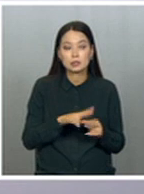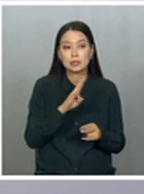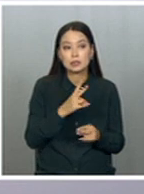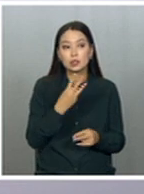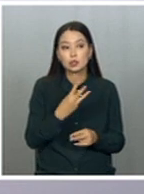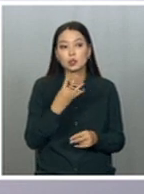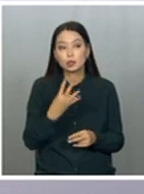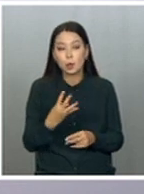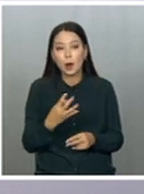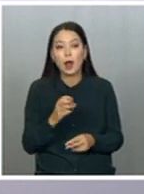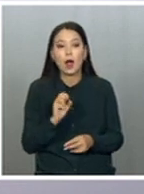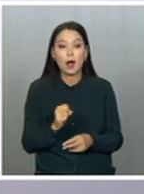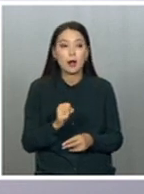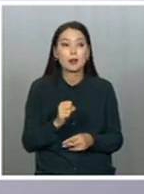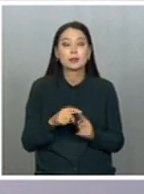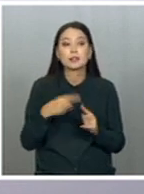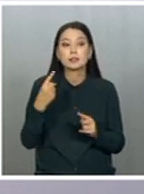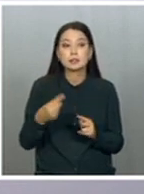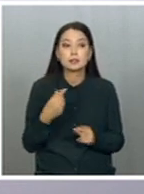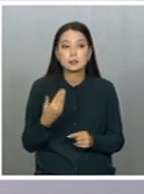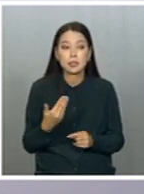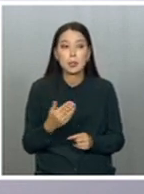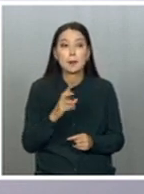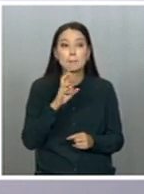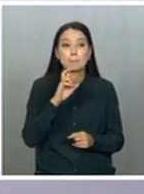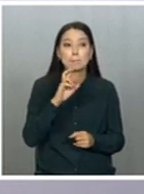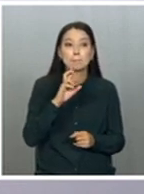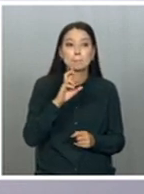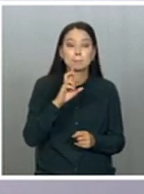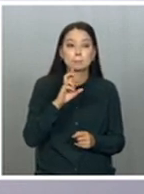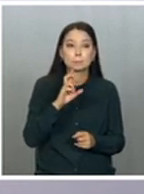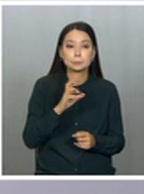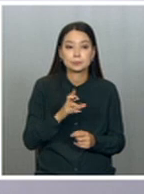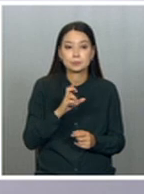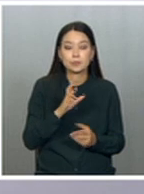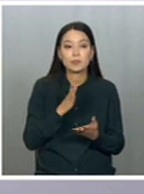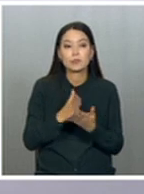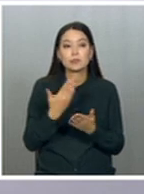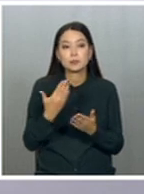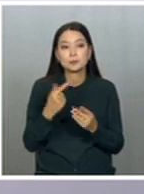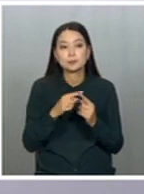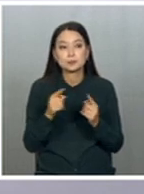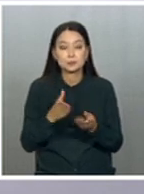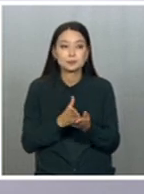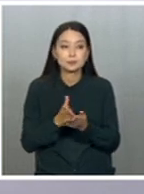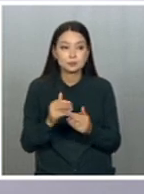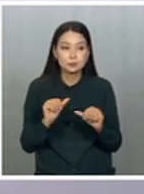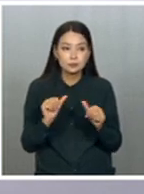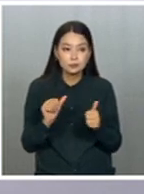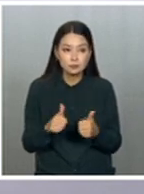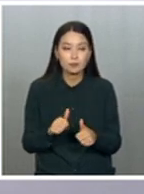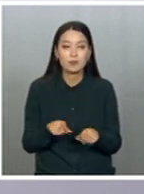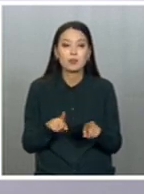4. Келесі бізде б вектор, яғни мына жерде бағыттаушы вектордың формуласын пайдалану арқылы